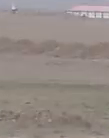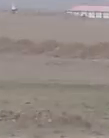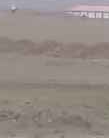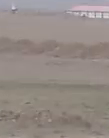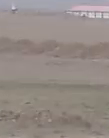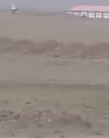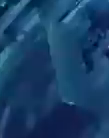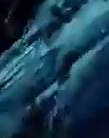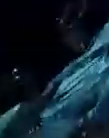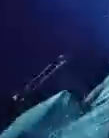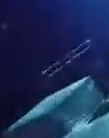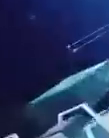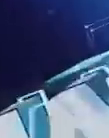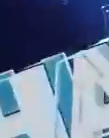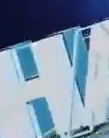Жетісу телеарнасы.